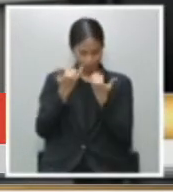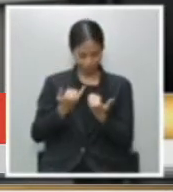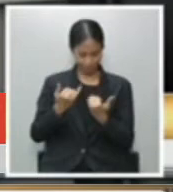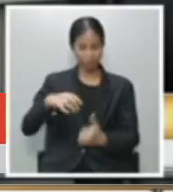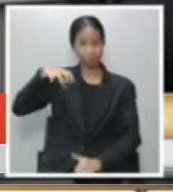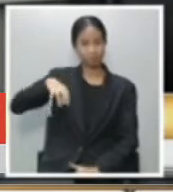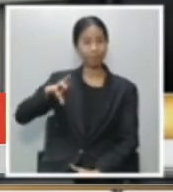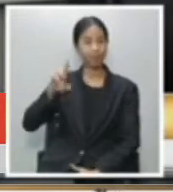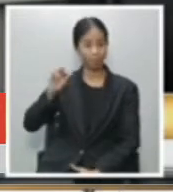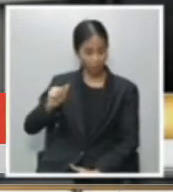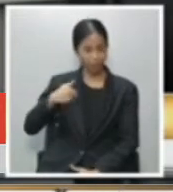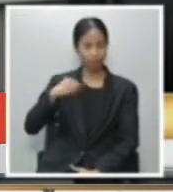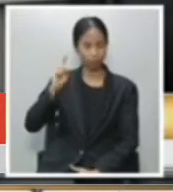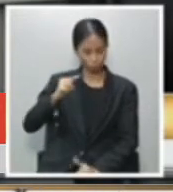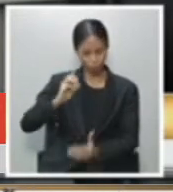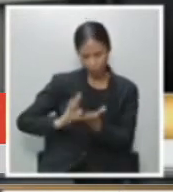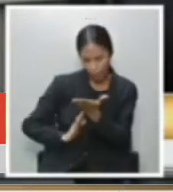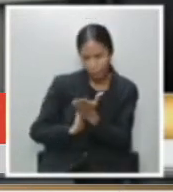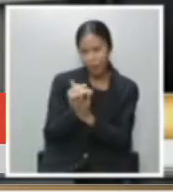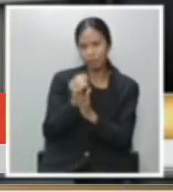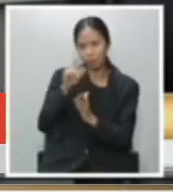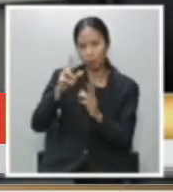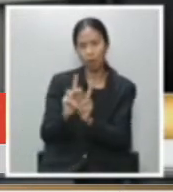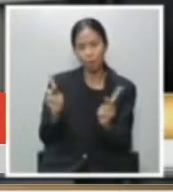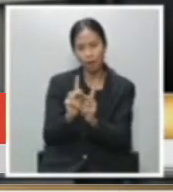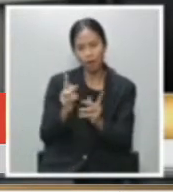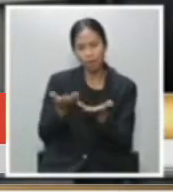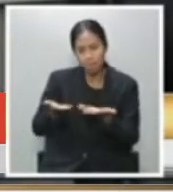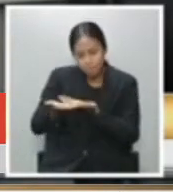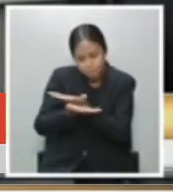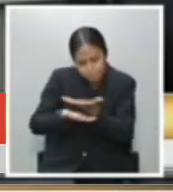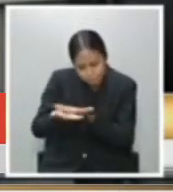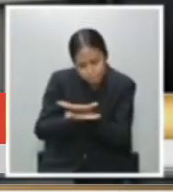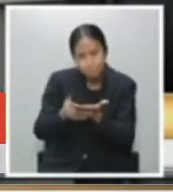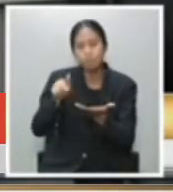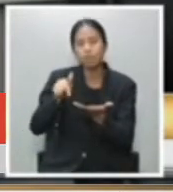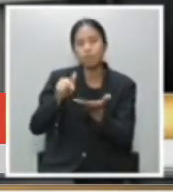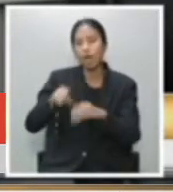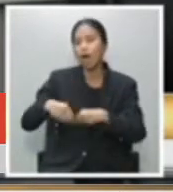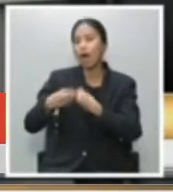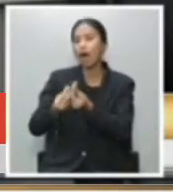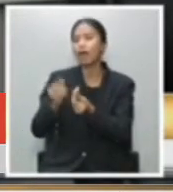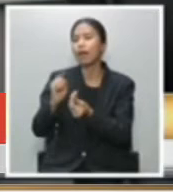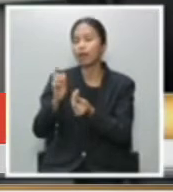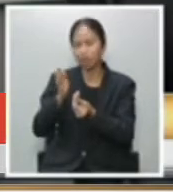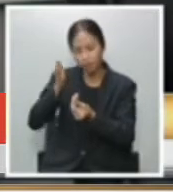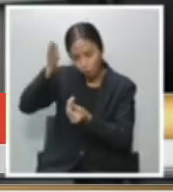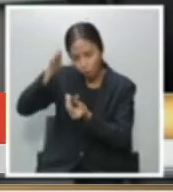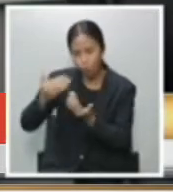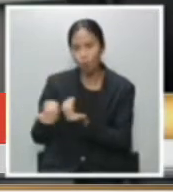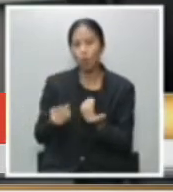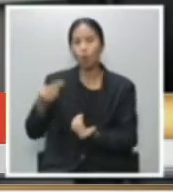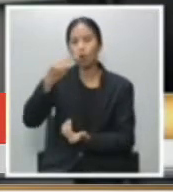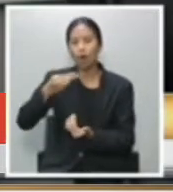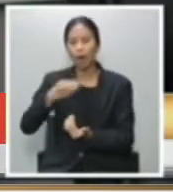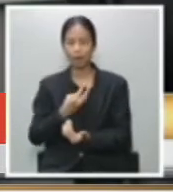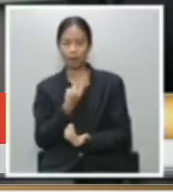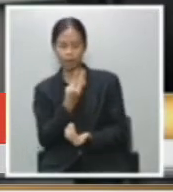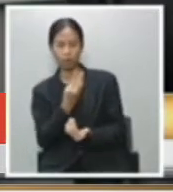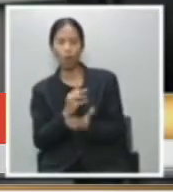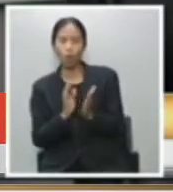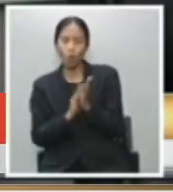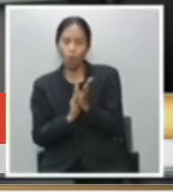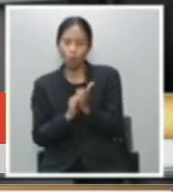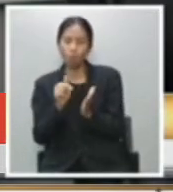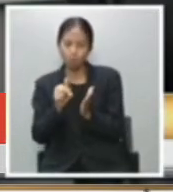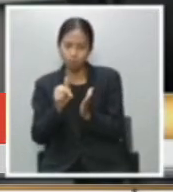มีผลการศึกษาเรื่องนี้เอาไว้ให้เป็นเรื่องที่ลูกหลานได้ชื่นชมใช้เป็นหลักฐานทางวิชาการ